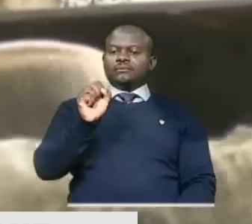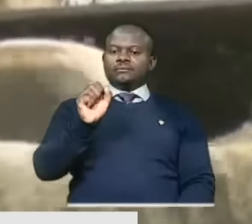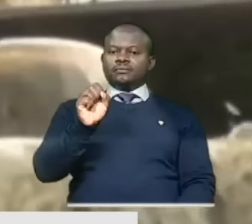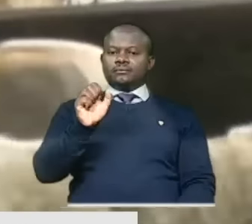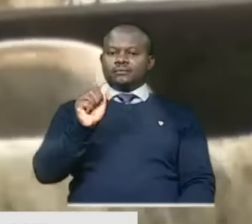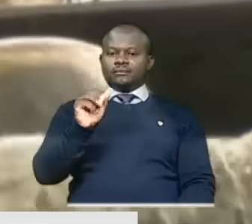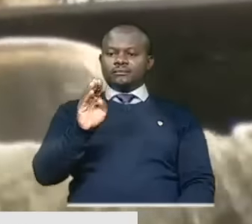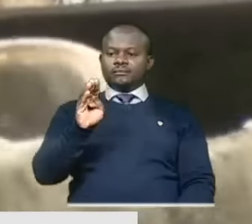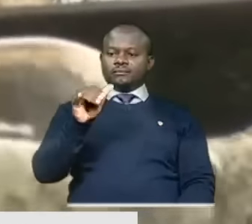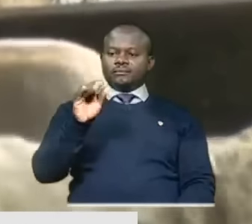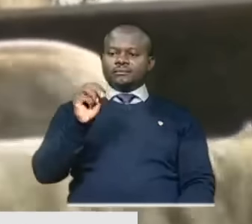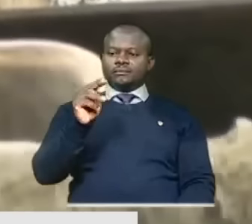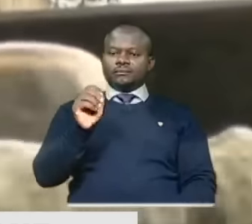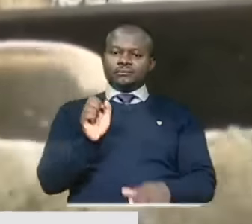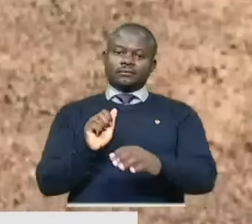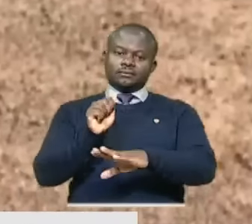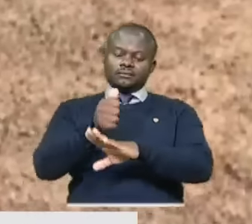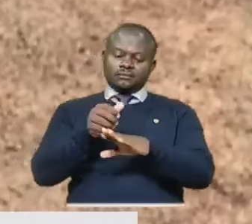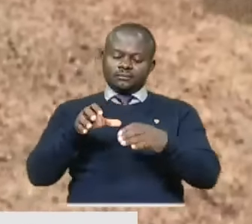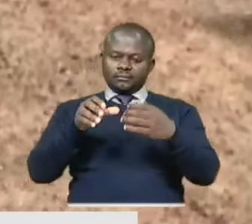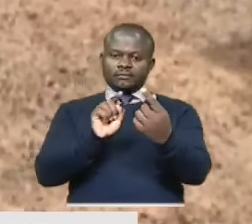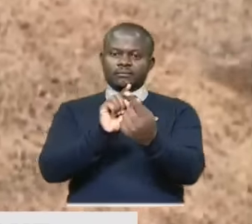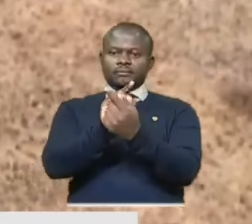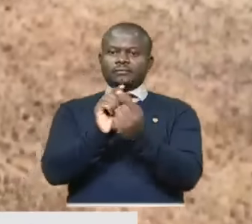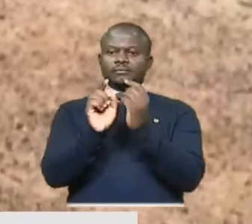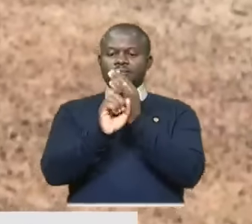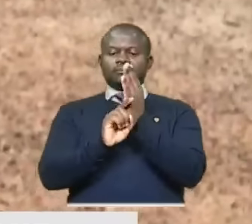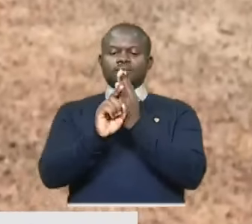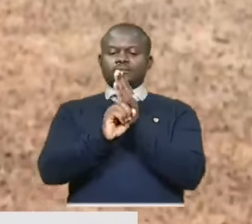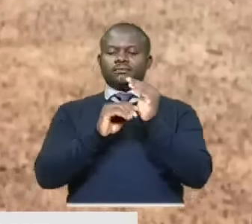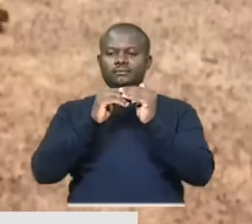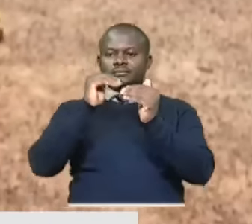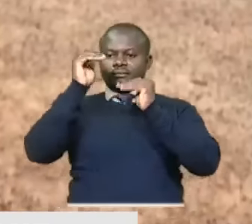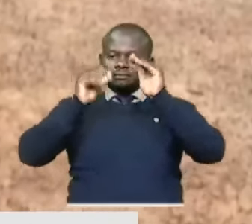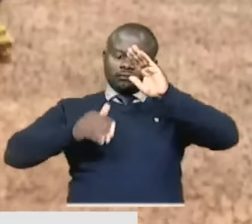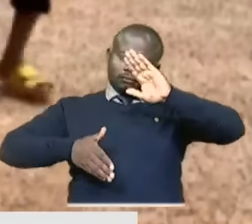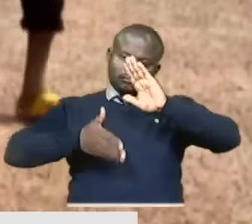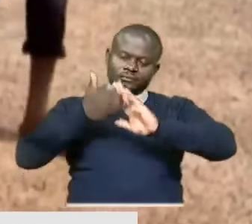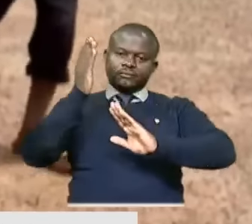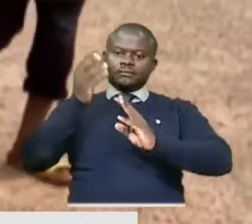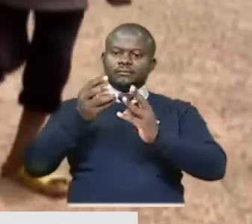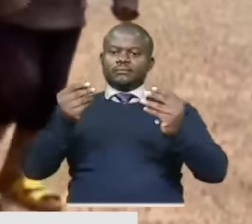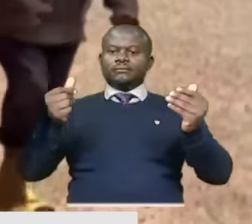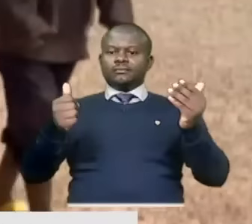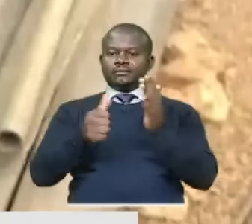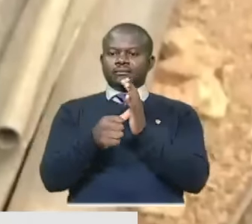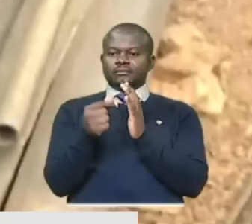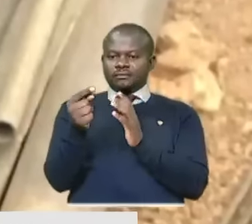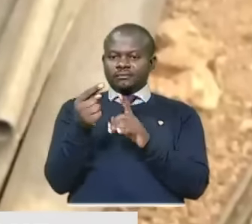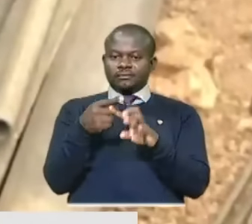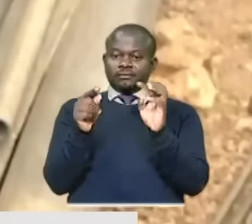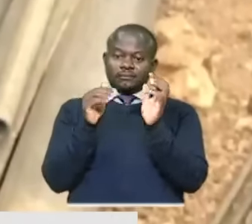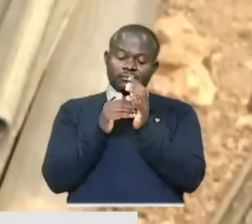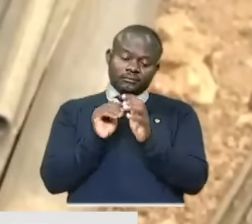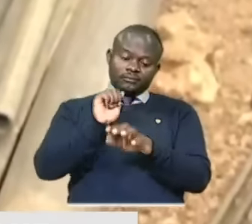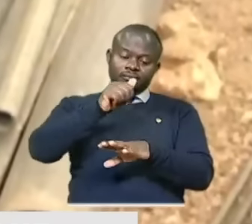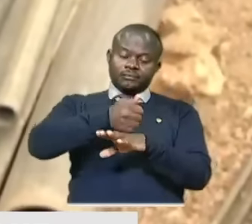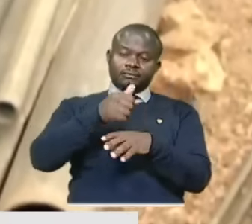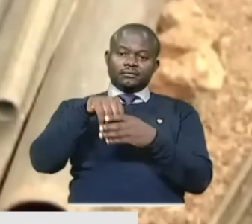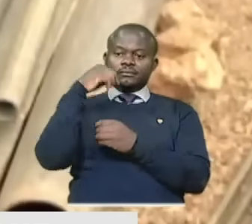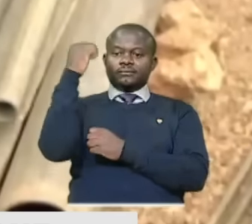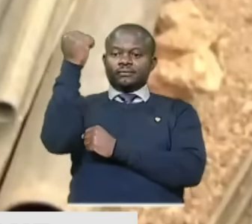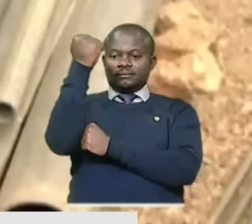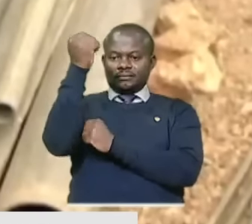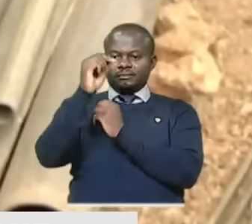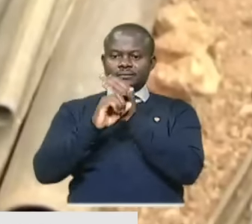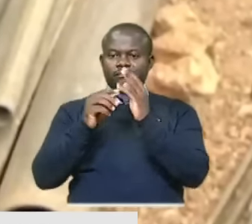avuga ko ubuhashyizweho itsinda rihuriweho kuva ku rwego rw'uturere mu rwego rwo kwihutisha ikemuka ry'iki kibazo ndetse ngo byanashyizwe mu mihigo y'uturere ku